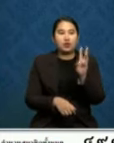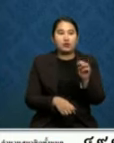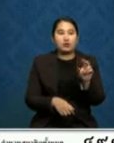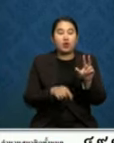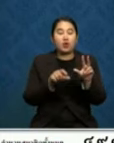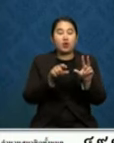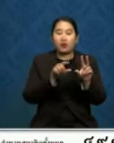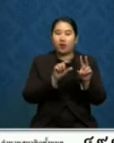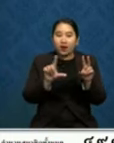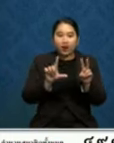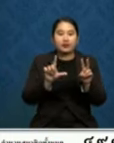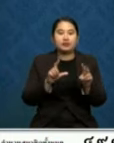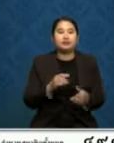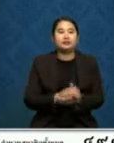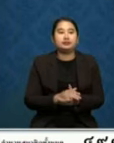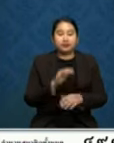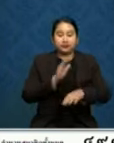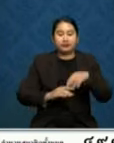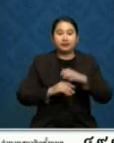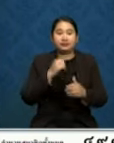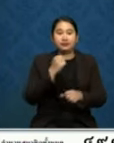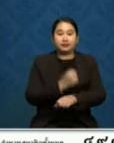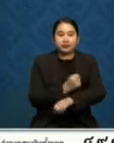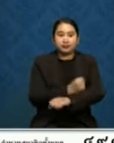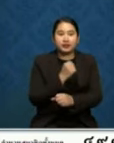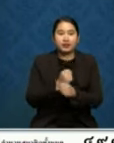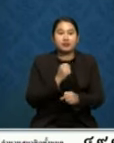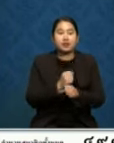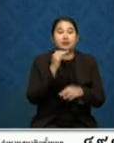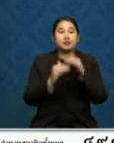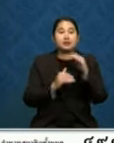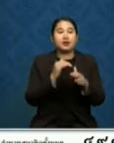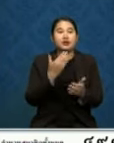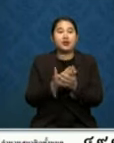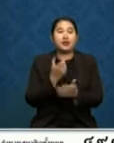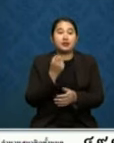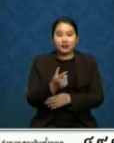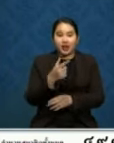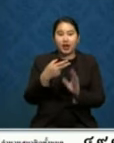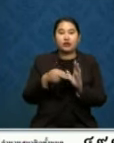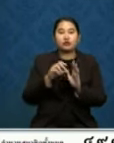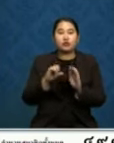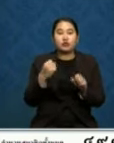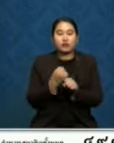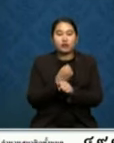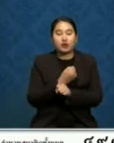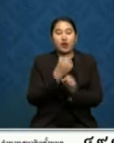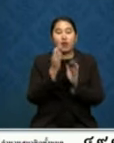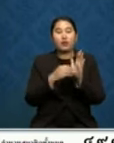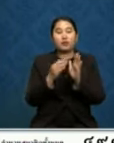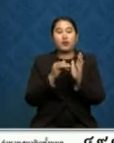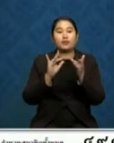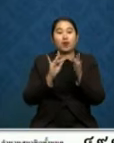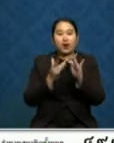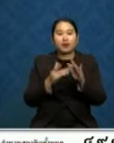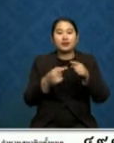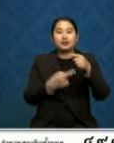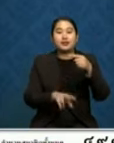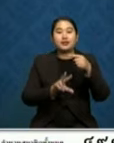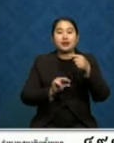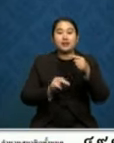มีภารกิจยกระดับฝีมือแรงงานเช่นกิจกรรมจัดจ้างหลักสูตรการฝึกอบรมออนไลน์30หลักสู